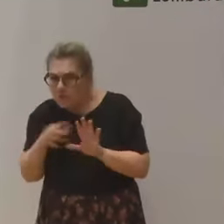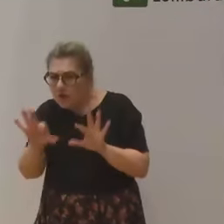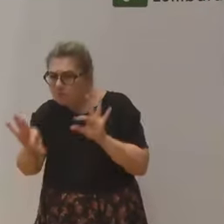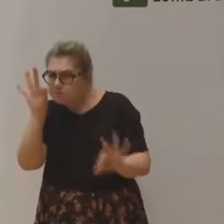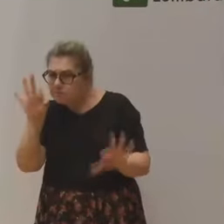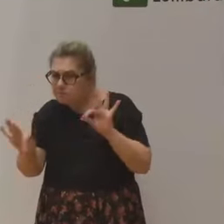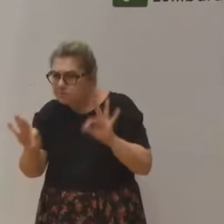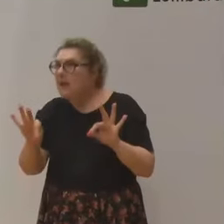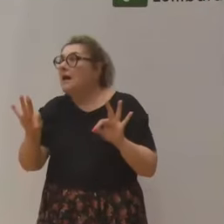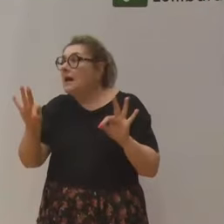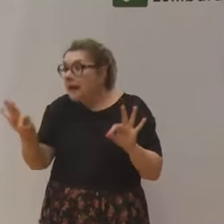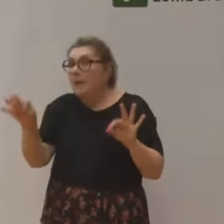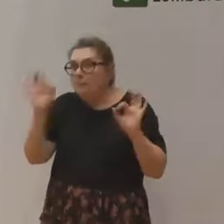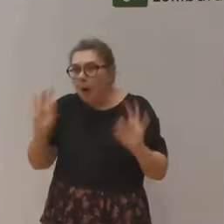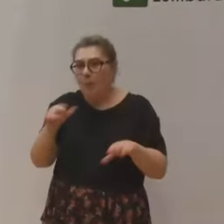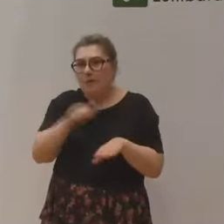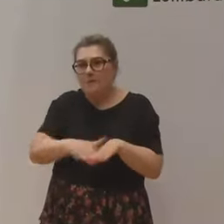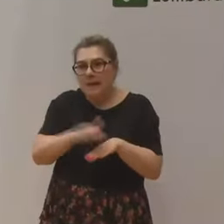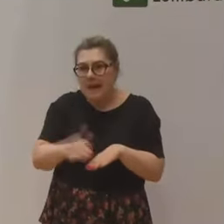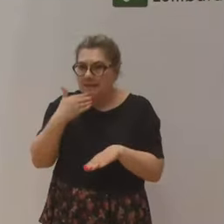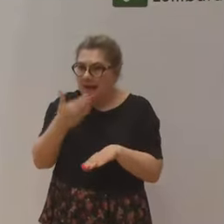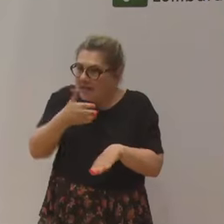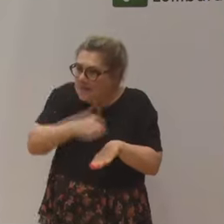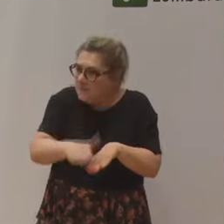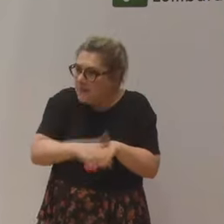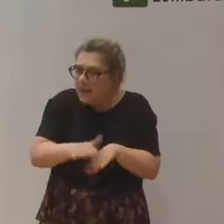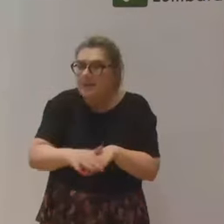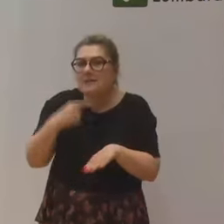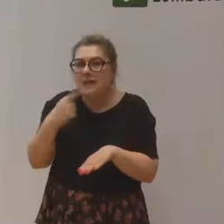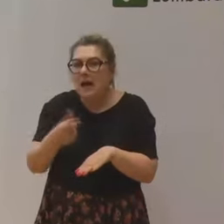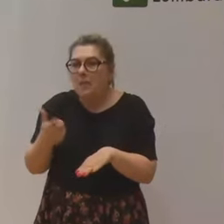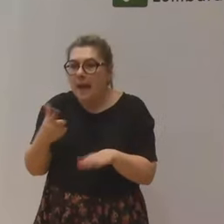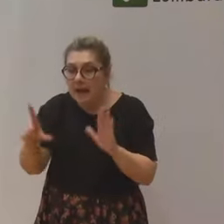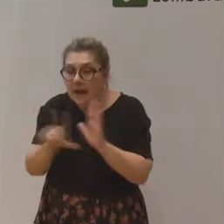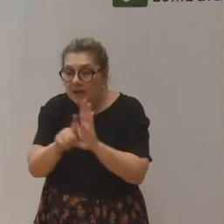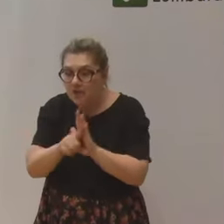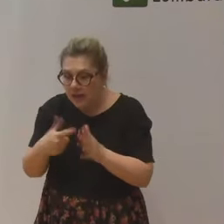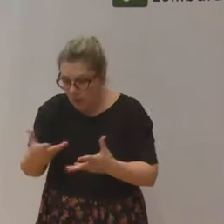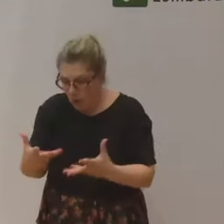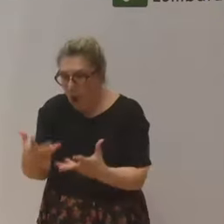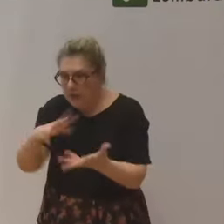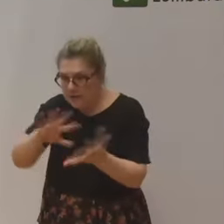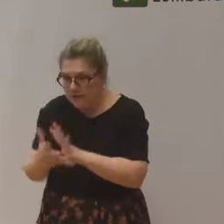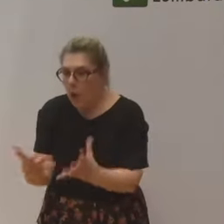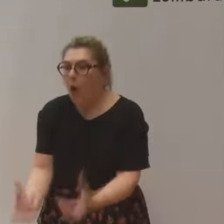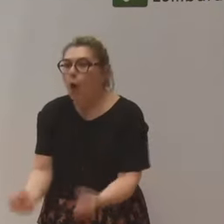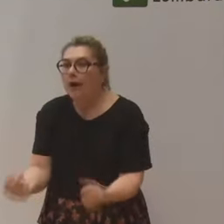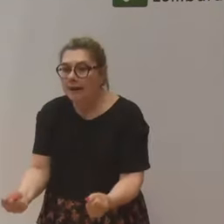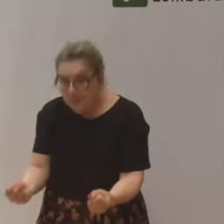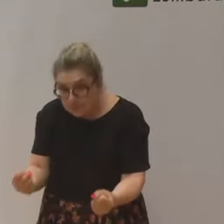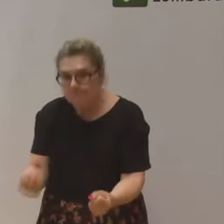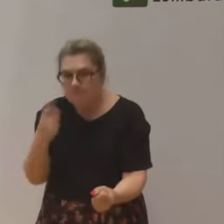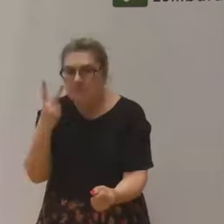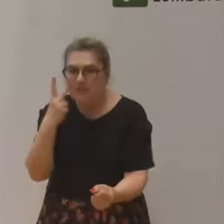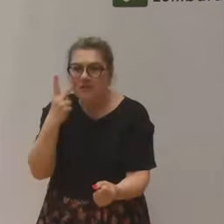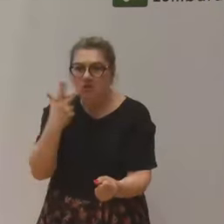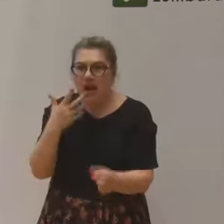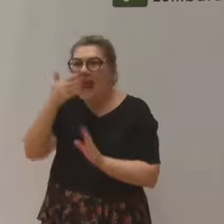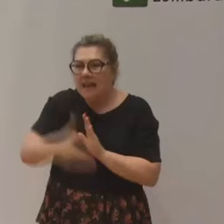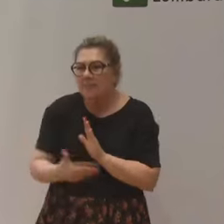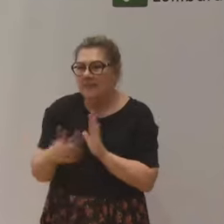con l'esperienza e provando, insomma, a mettere a terra la norma attraverso poi progetti concreti si è visto che ci